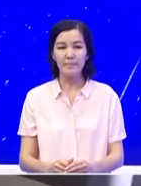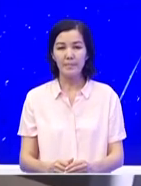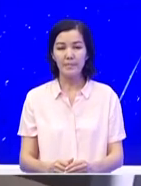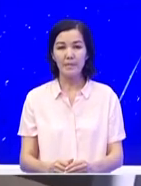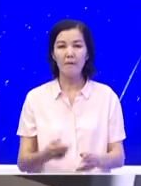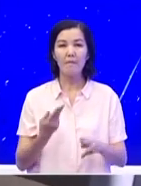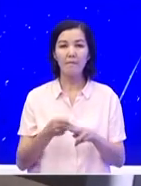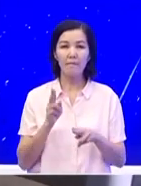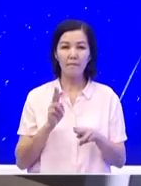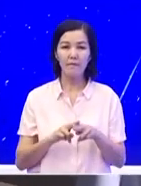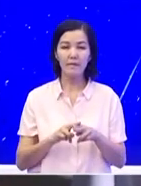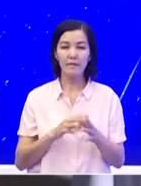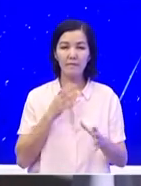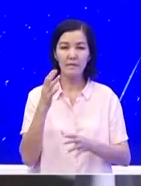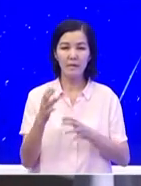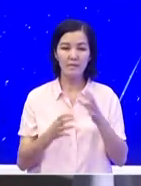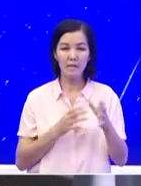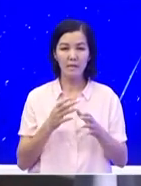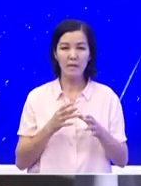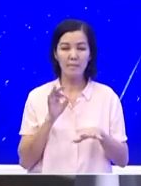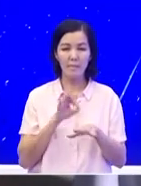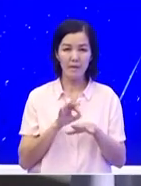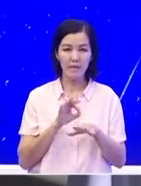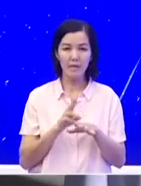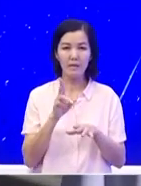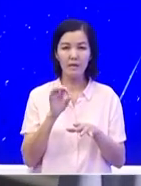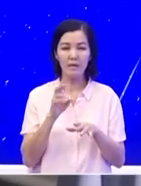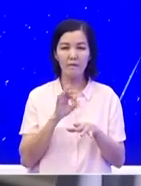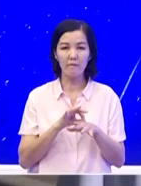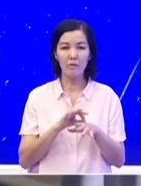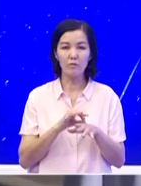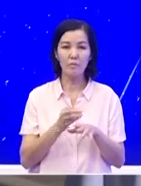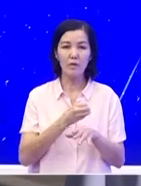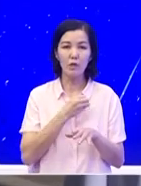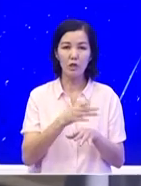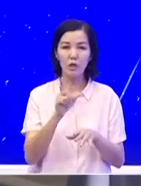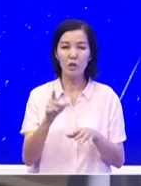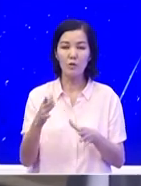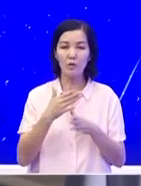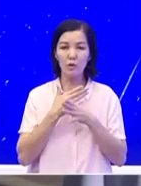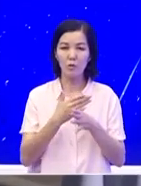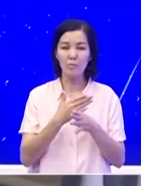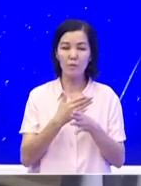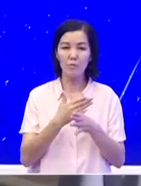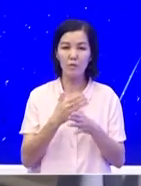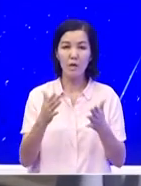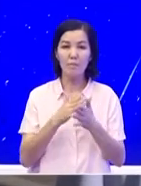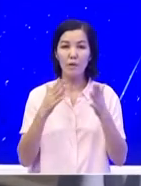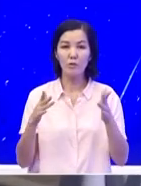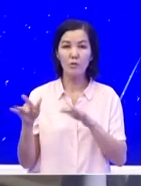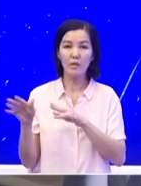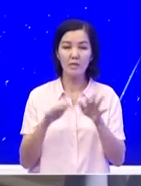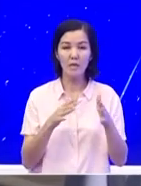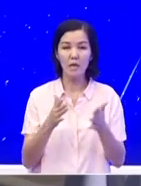В этот период, когда вся страна испытывает трудности, отрадно осознавать, что есть люди, которые хотят помочь своим соотечественникам. Они делают большое дело.